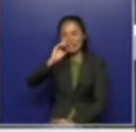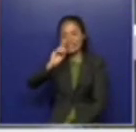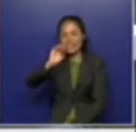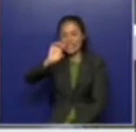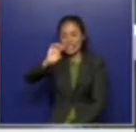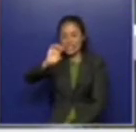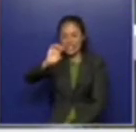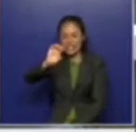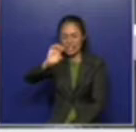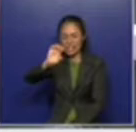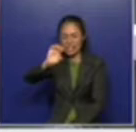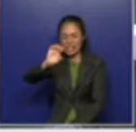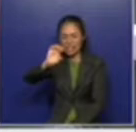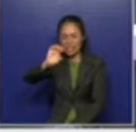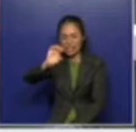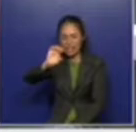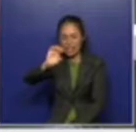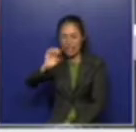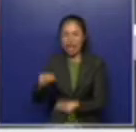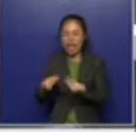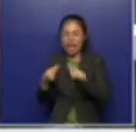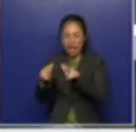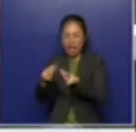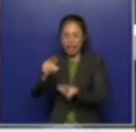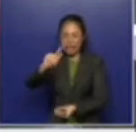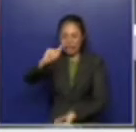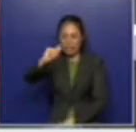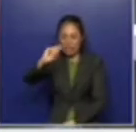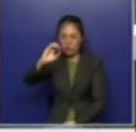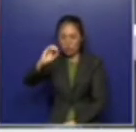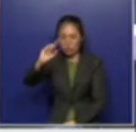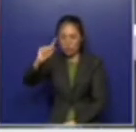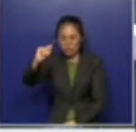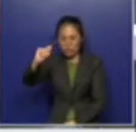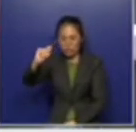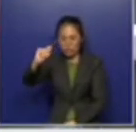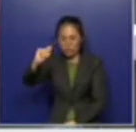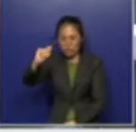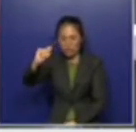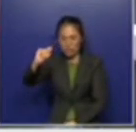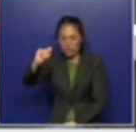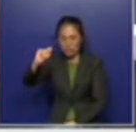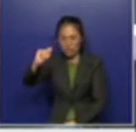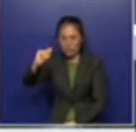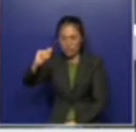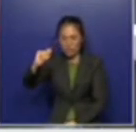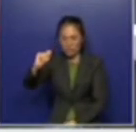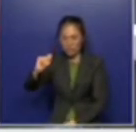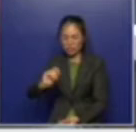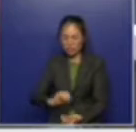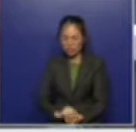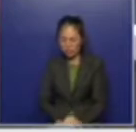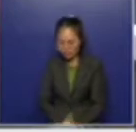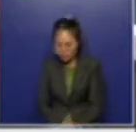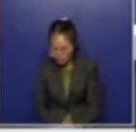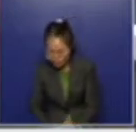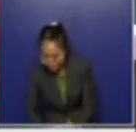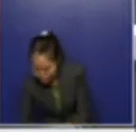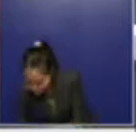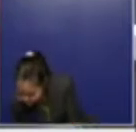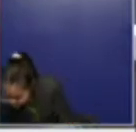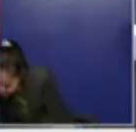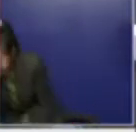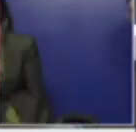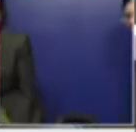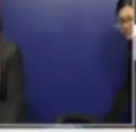ให้ TOT คือบริษัทในเครือของ DE ก็คือองค์การโทรศัพท์เดิมนะครับชื่อฝรั่ง TOT